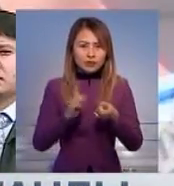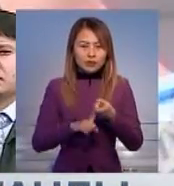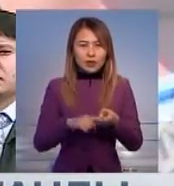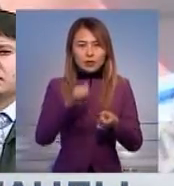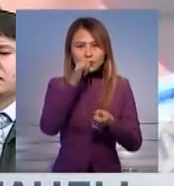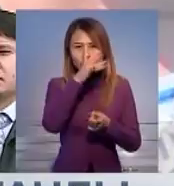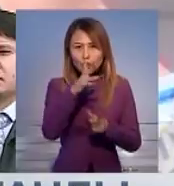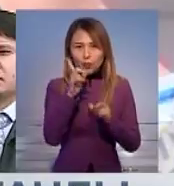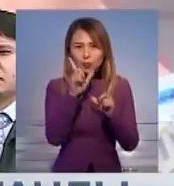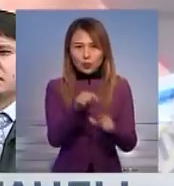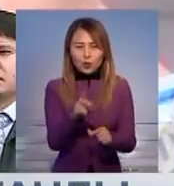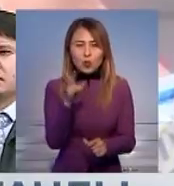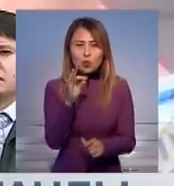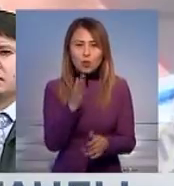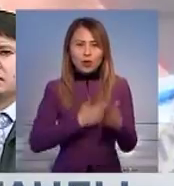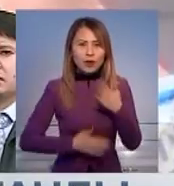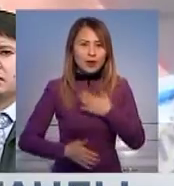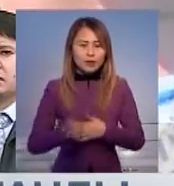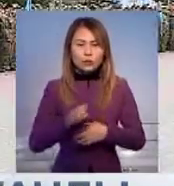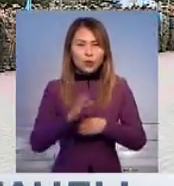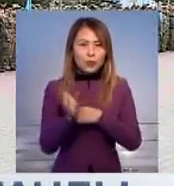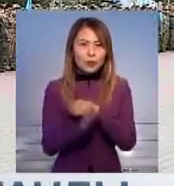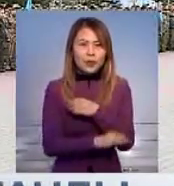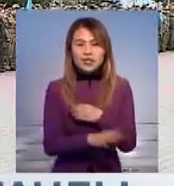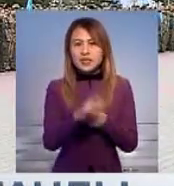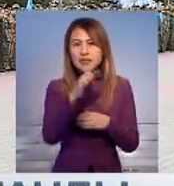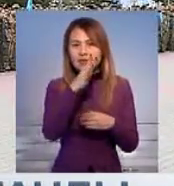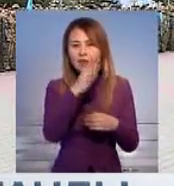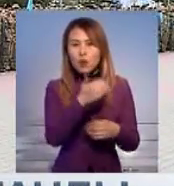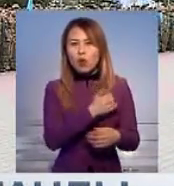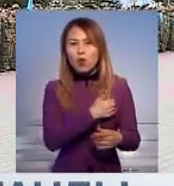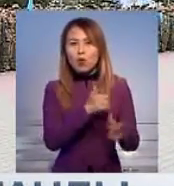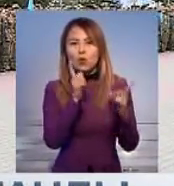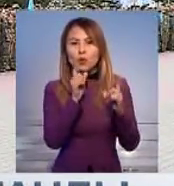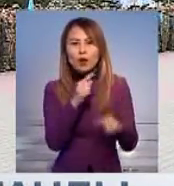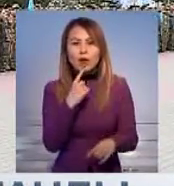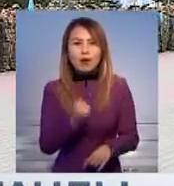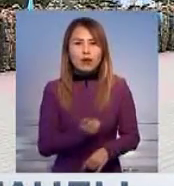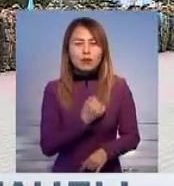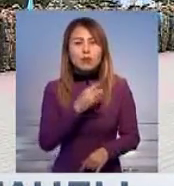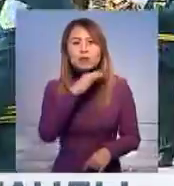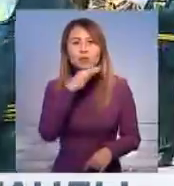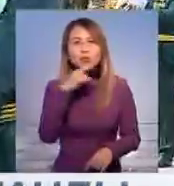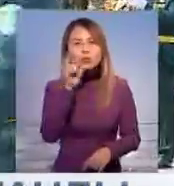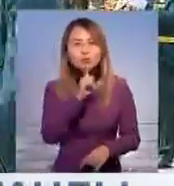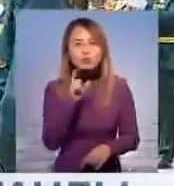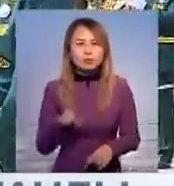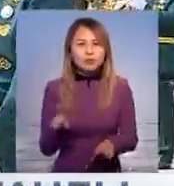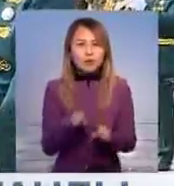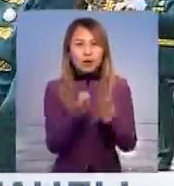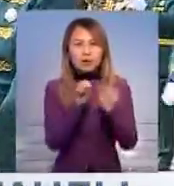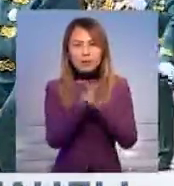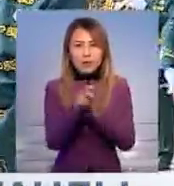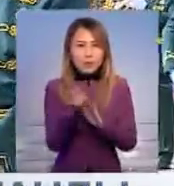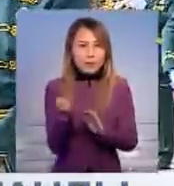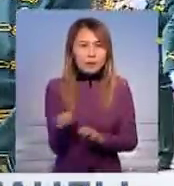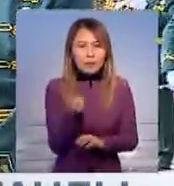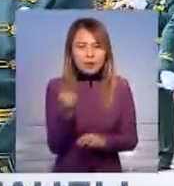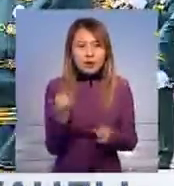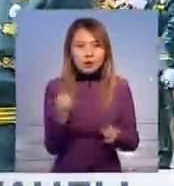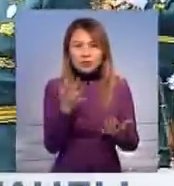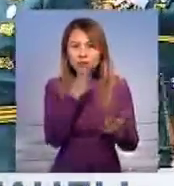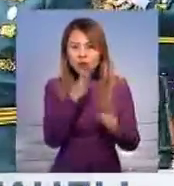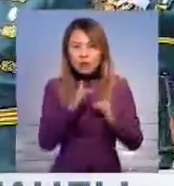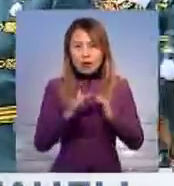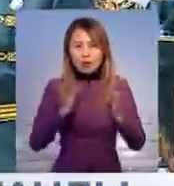деп танылған. Бір қуанарлығы, соңғы кезде отан алдындағы борышын өтеуден жалтыратындар қатары азайып келеді екен. Себебі қазір